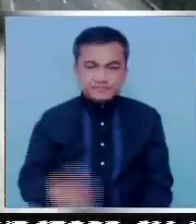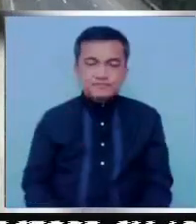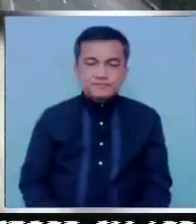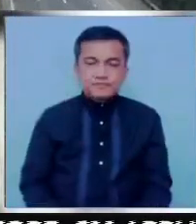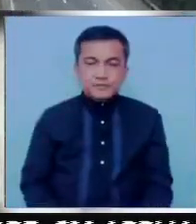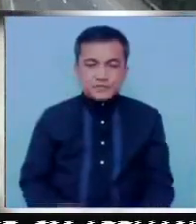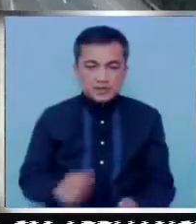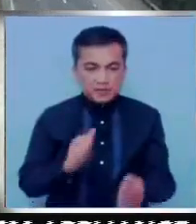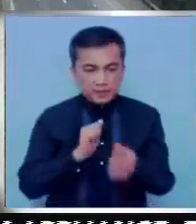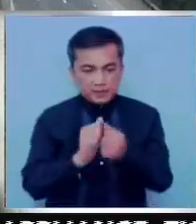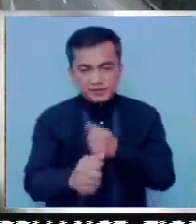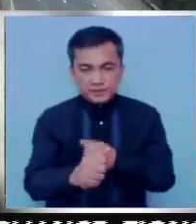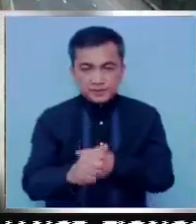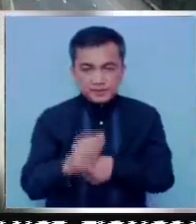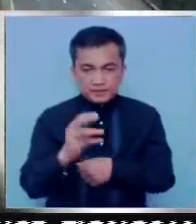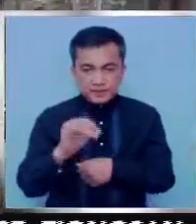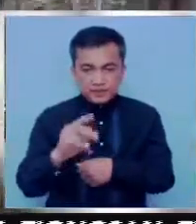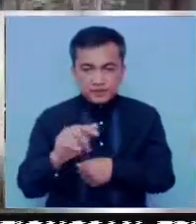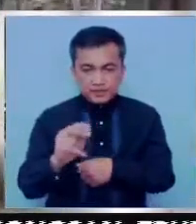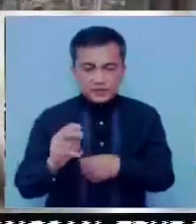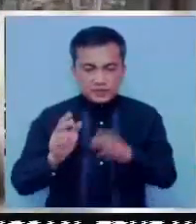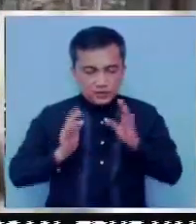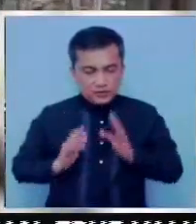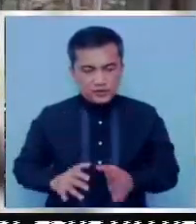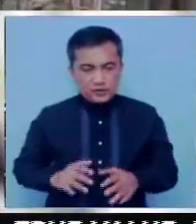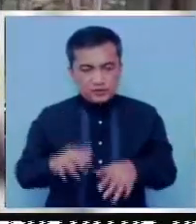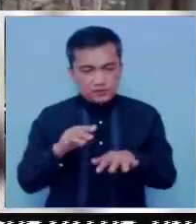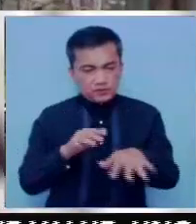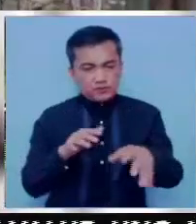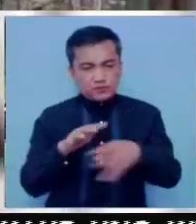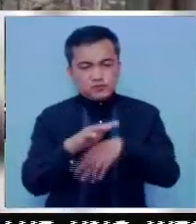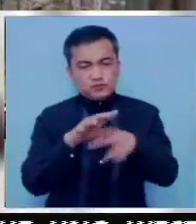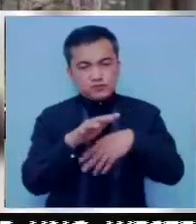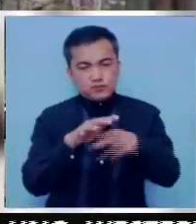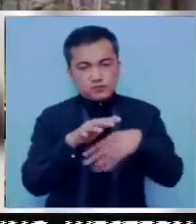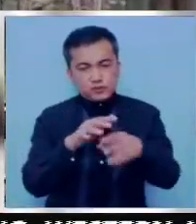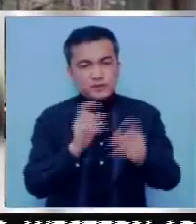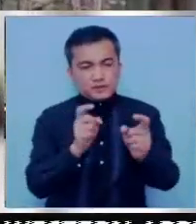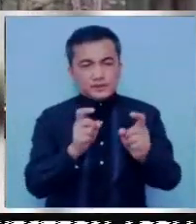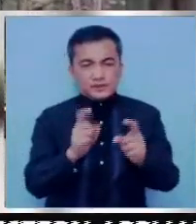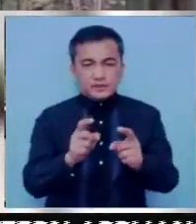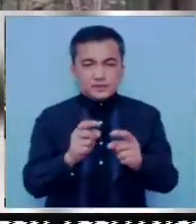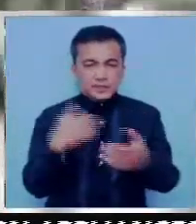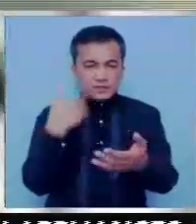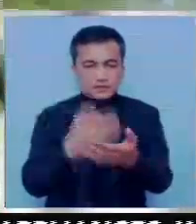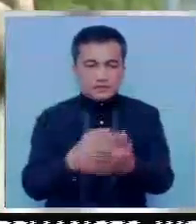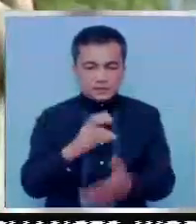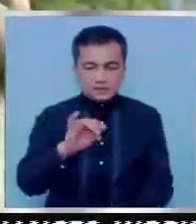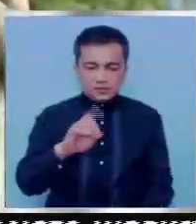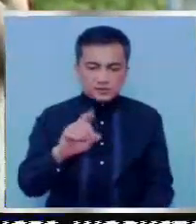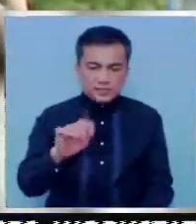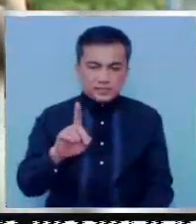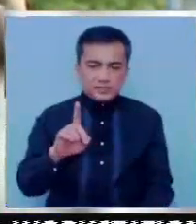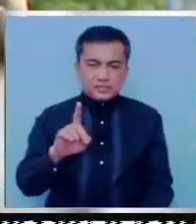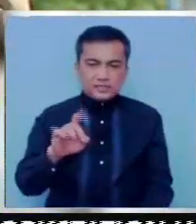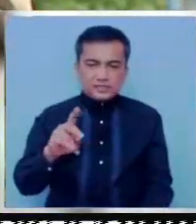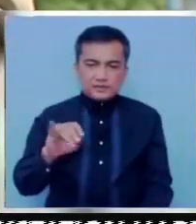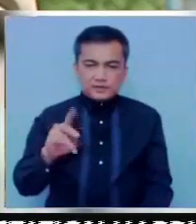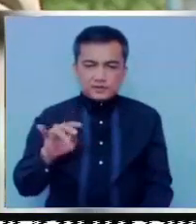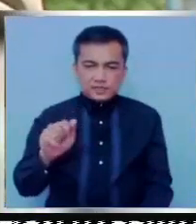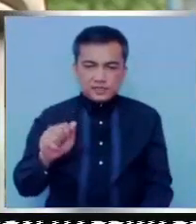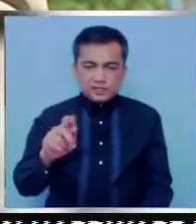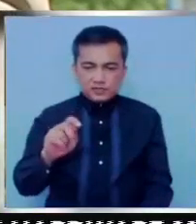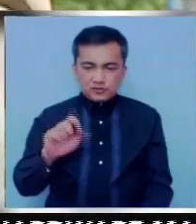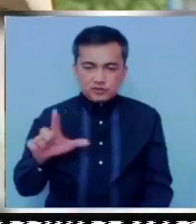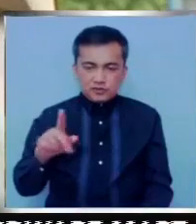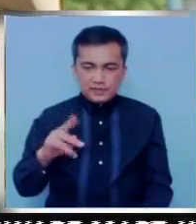Kawayan, ginhawa ulit sa daloy ng trapiko hanggang marating na ang Ciudad de Victoria Toll Plaza. Hindi lamang sa